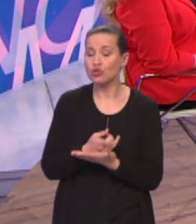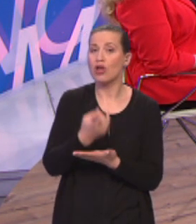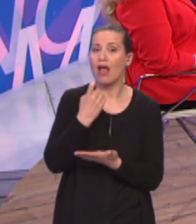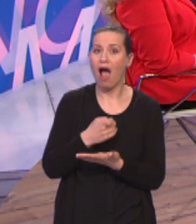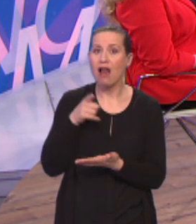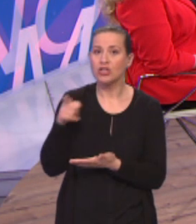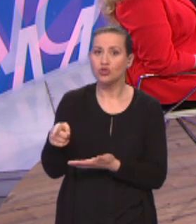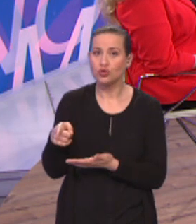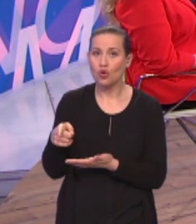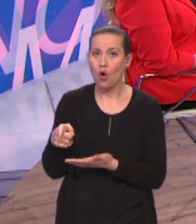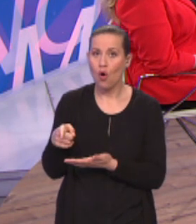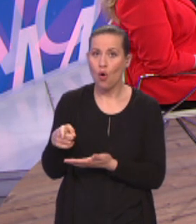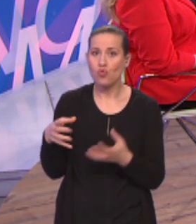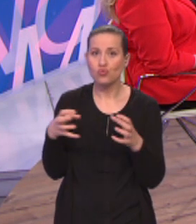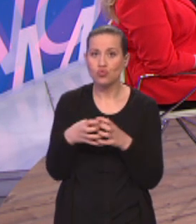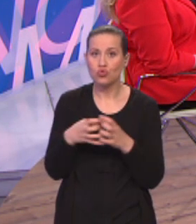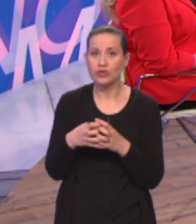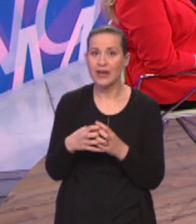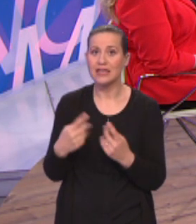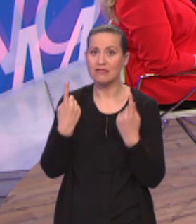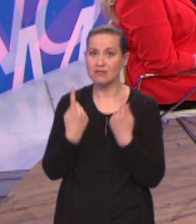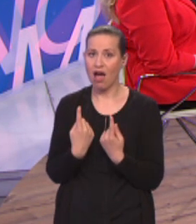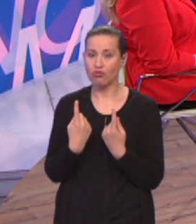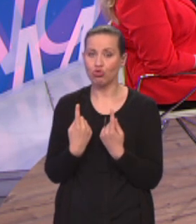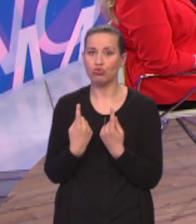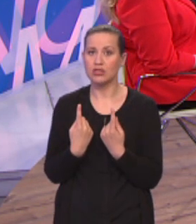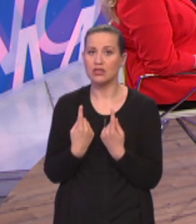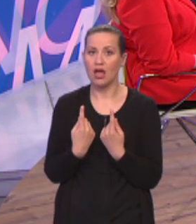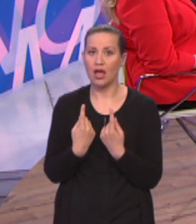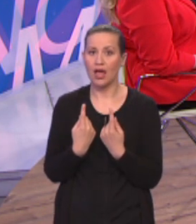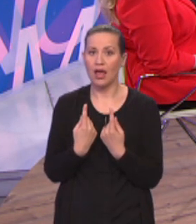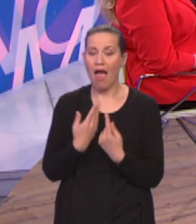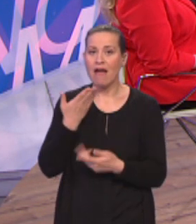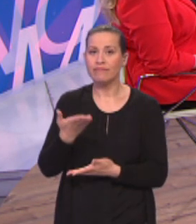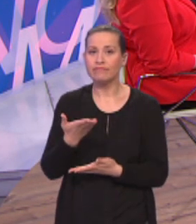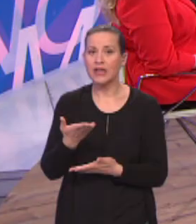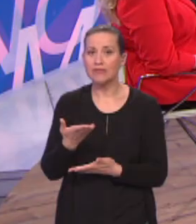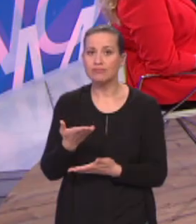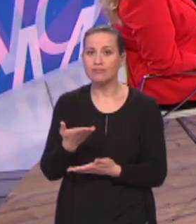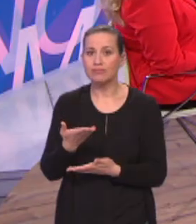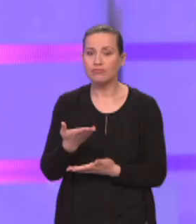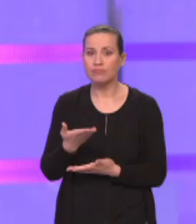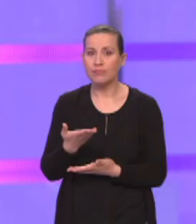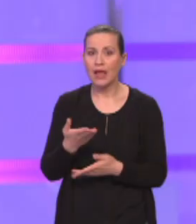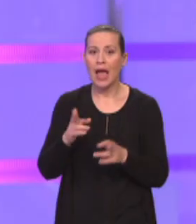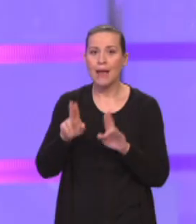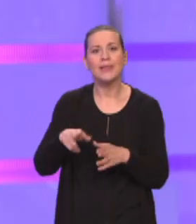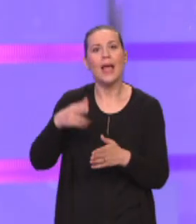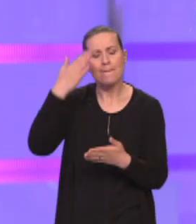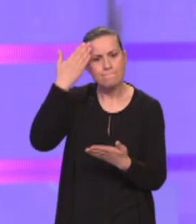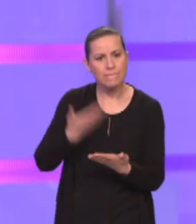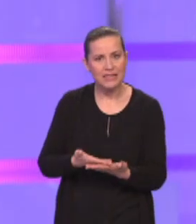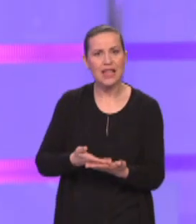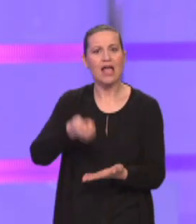to vam je, pogotovo u društvenom statusu, vi postižete znači određeno priznanje.